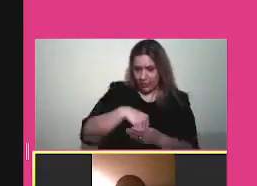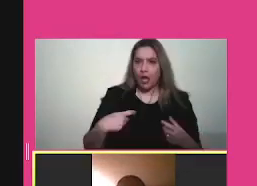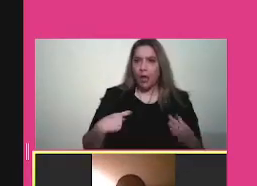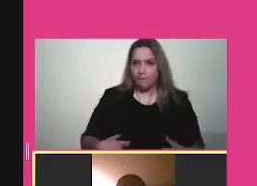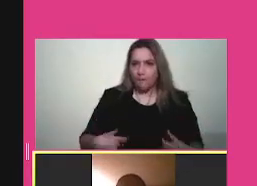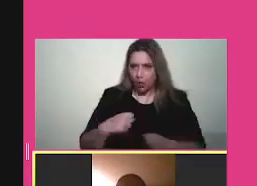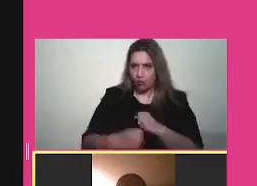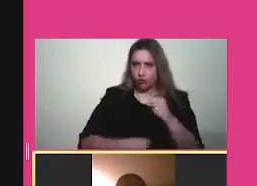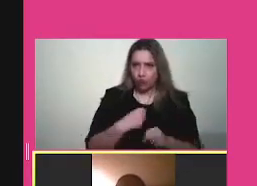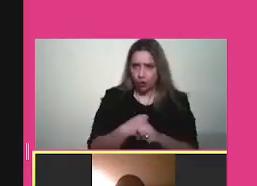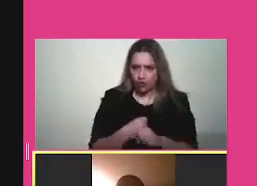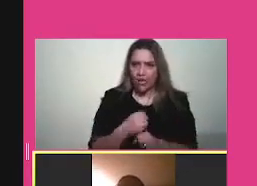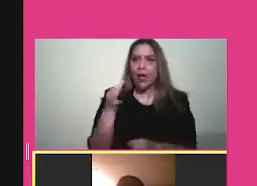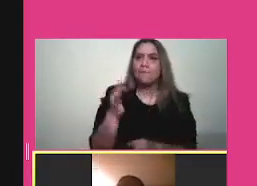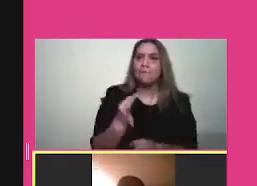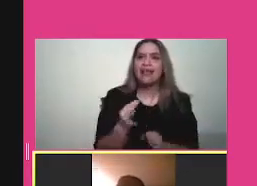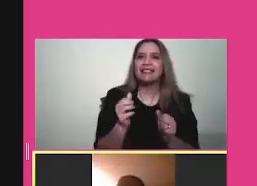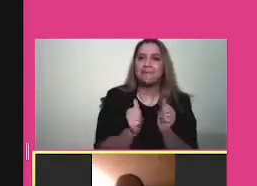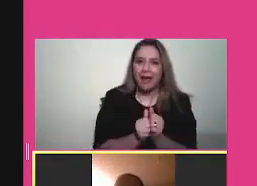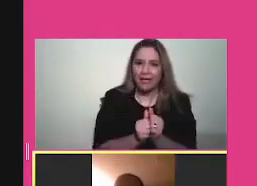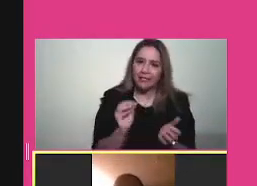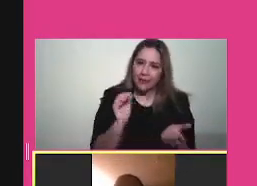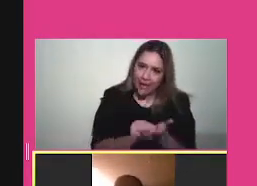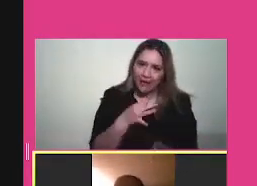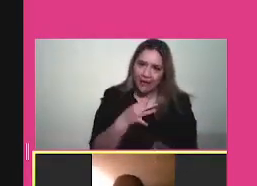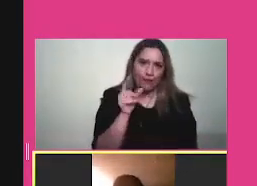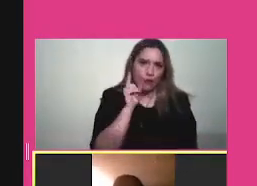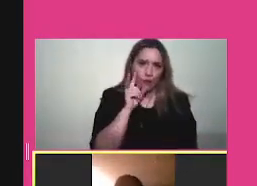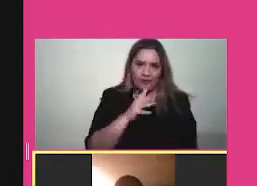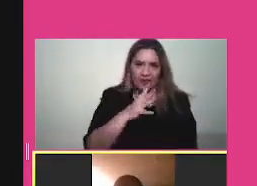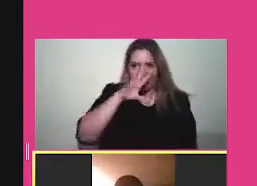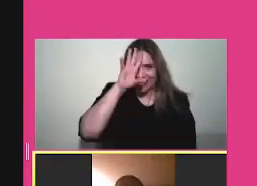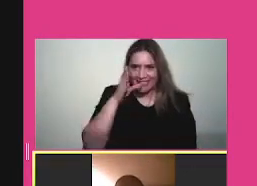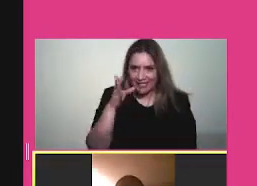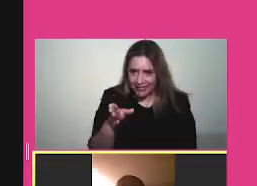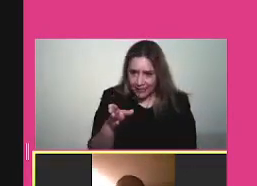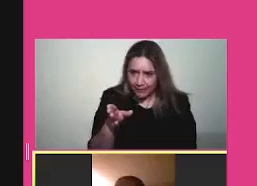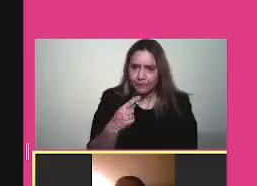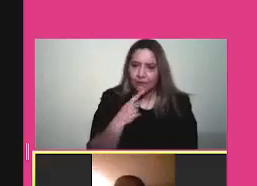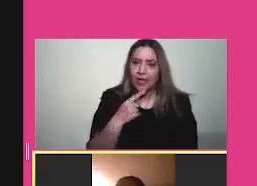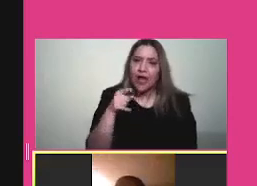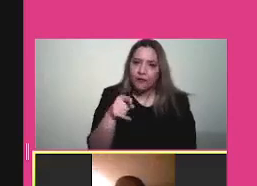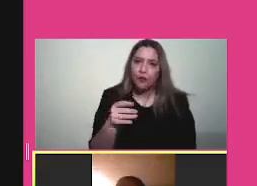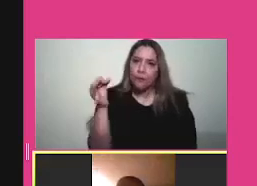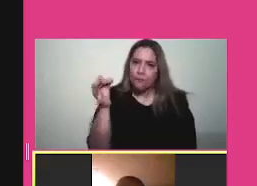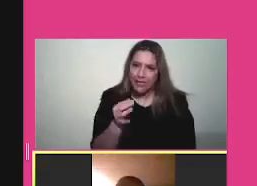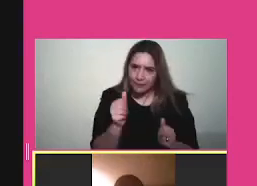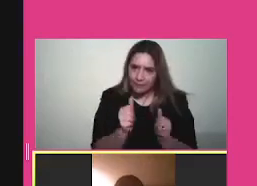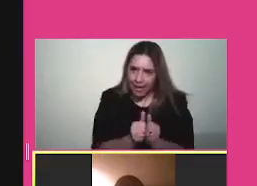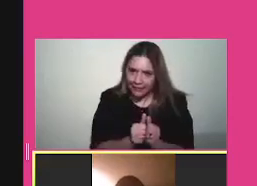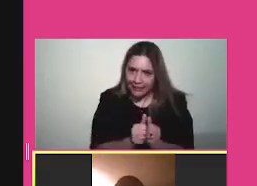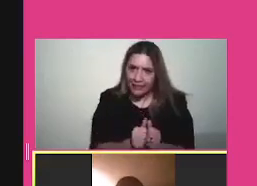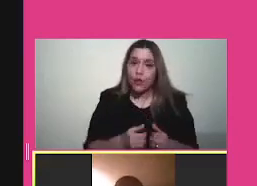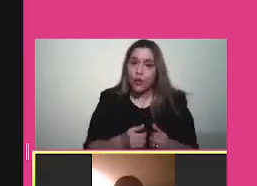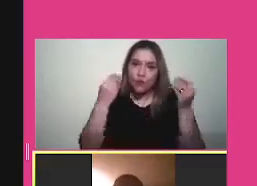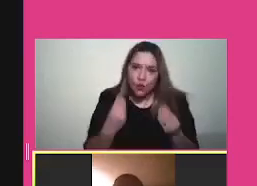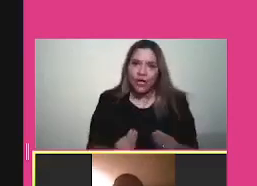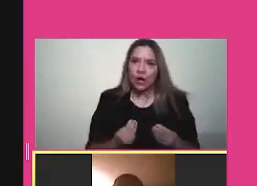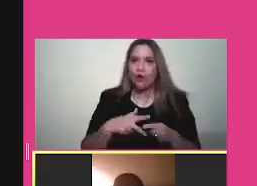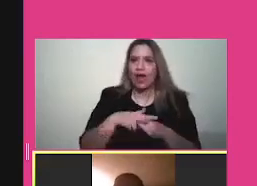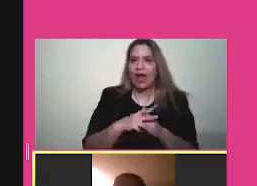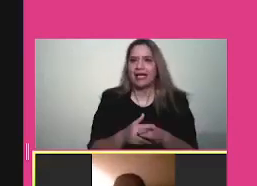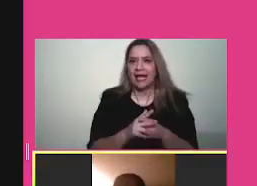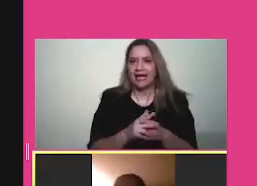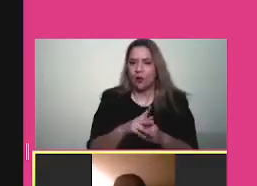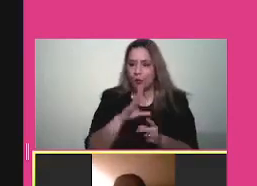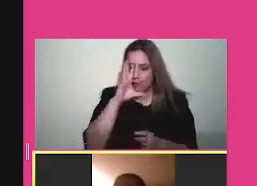πολλά χρόνια, Βασιλική, πάλι θα σε αναφέρω, είναι ένα πολύ καλό όχημα και ένα εργαλείο, ένας καλός δούριος ύπος,